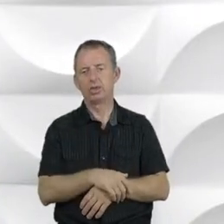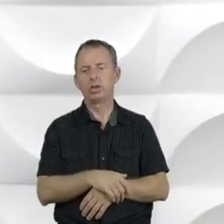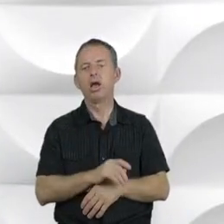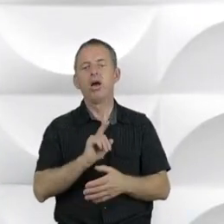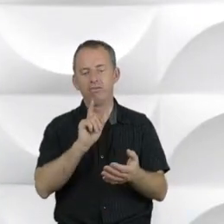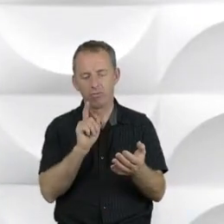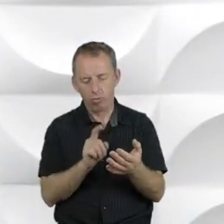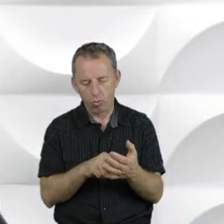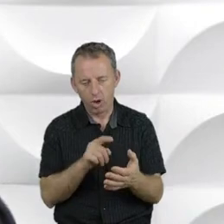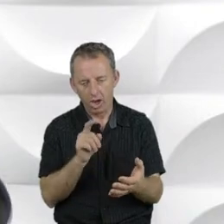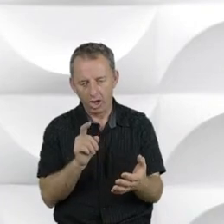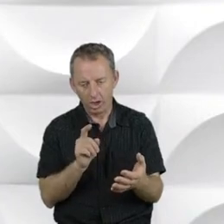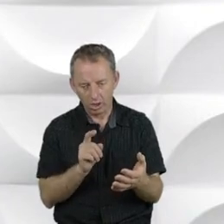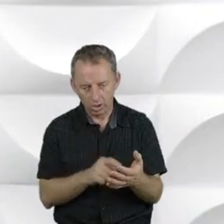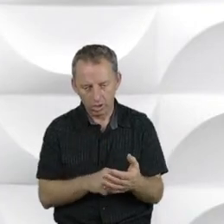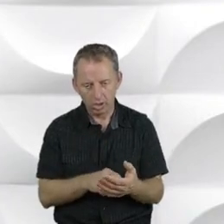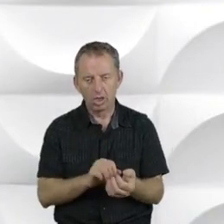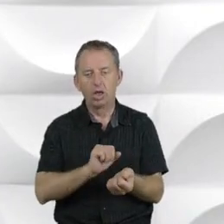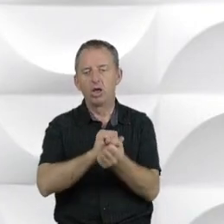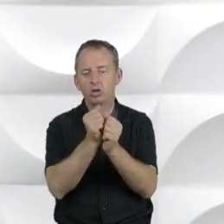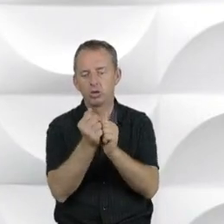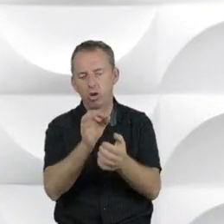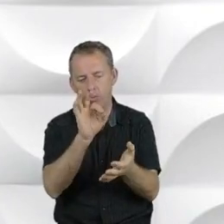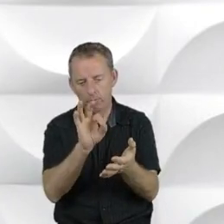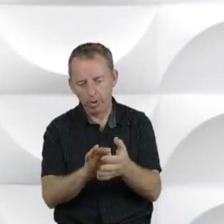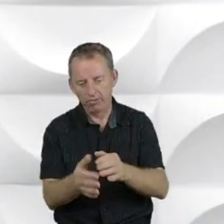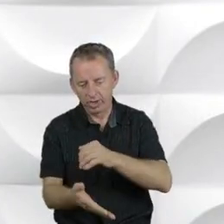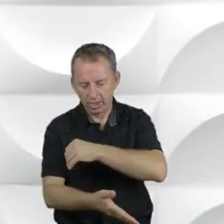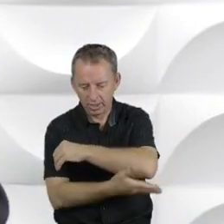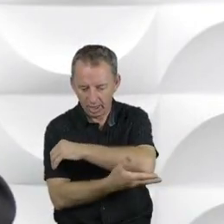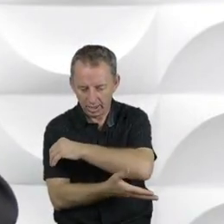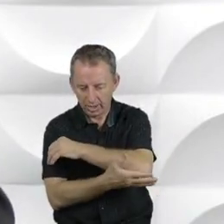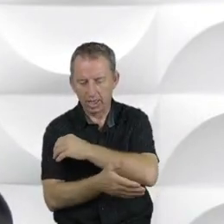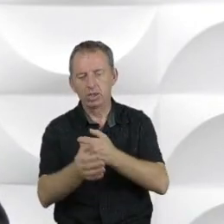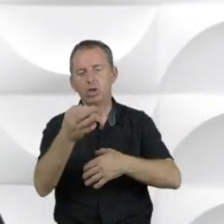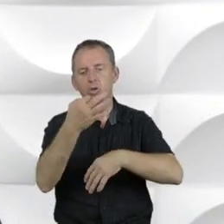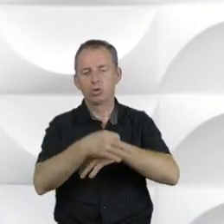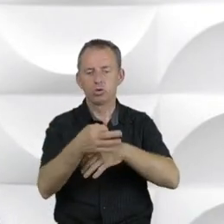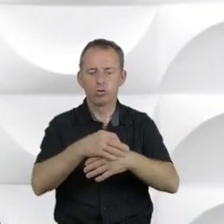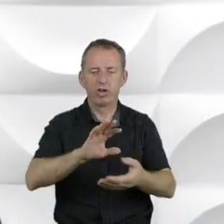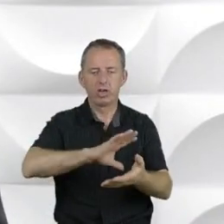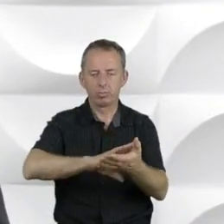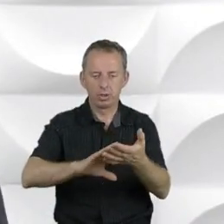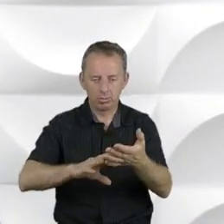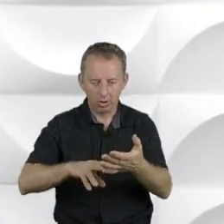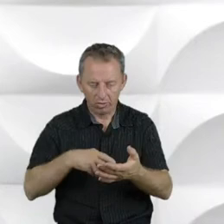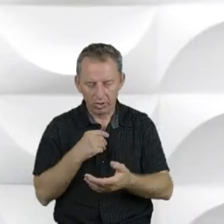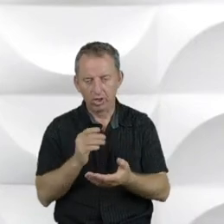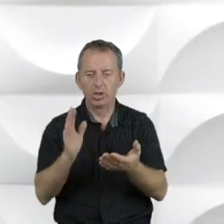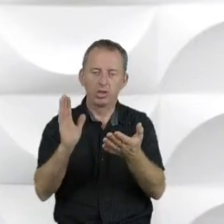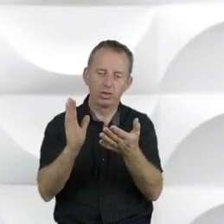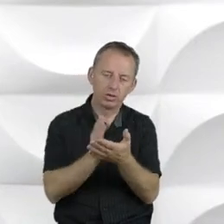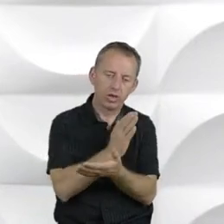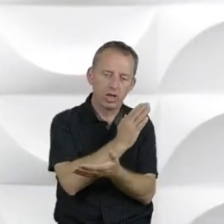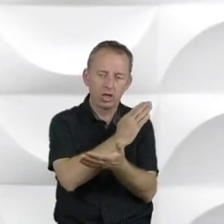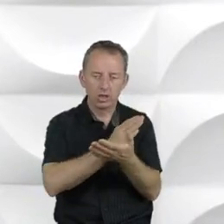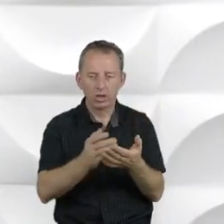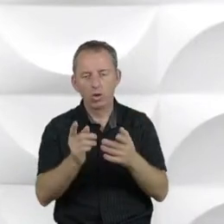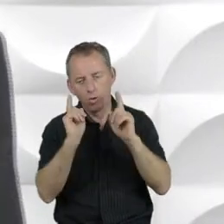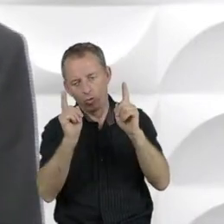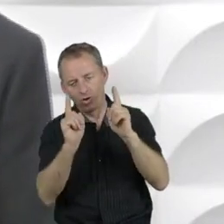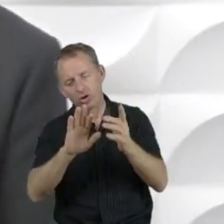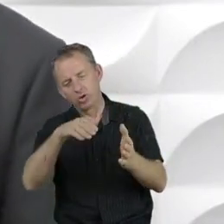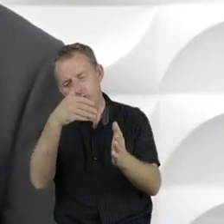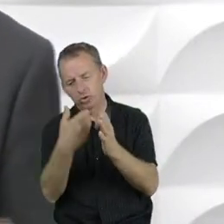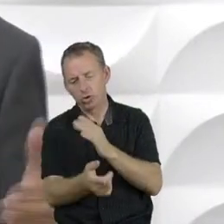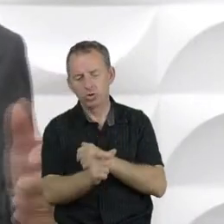Właśnie są pewne zasady studiowania Pisma Świętego. Niektórzy z nas uważają, że szkoda